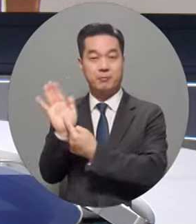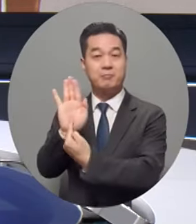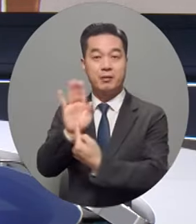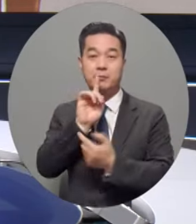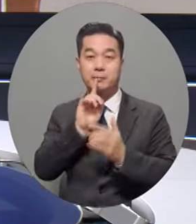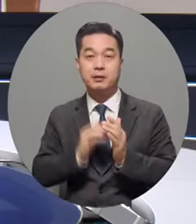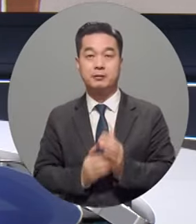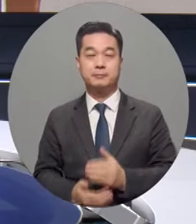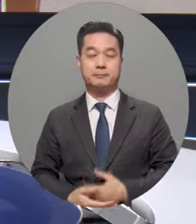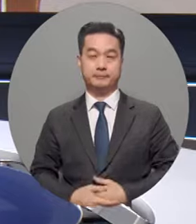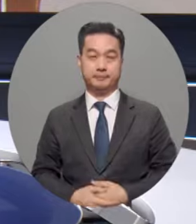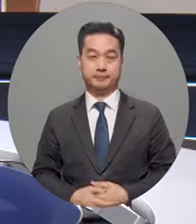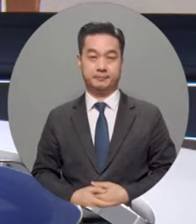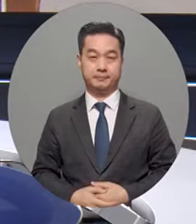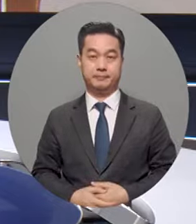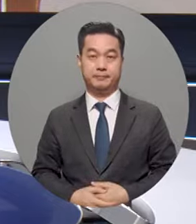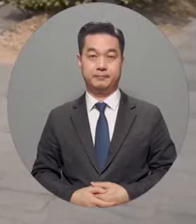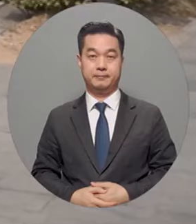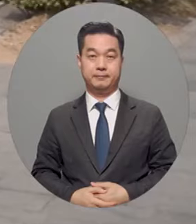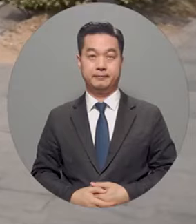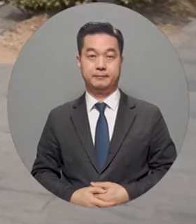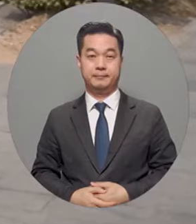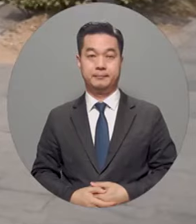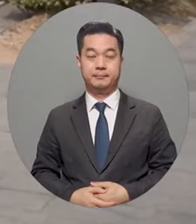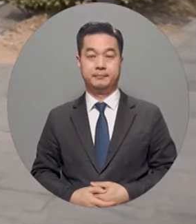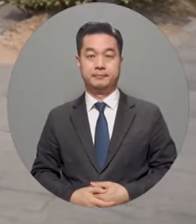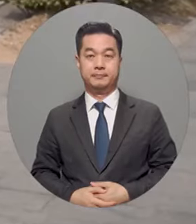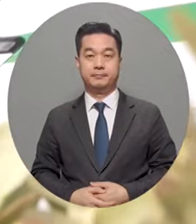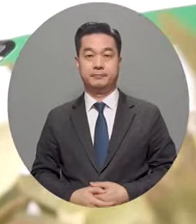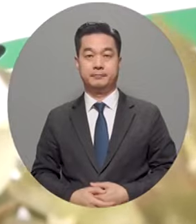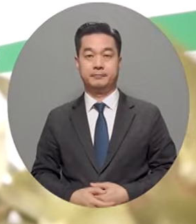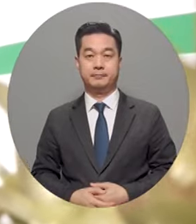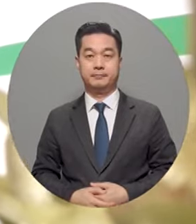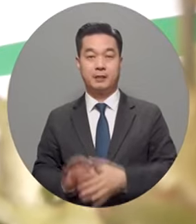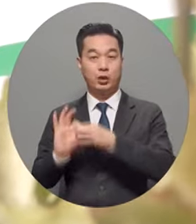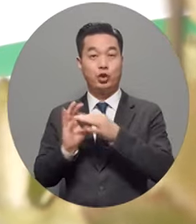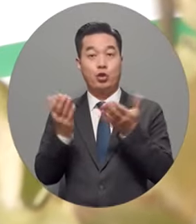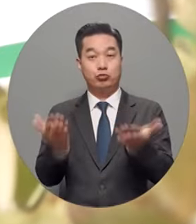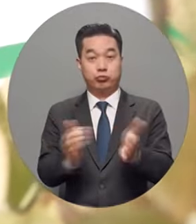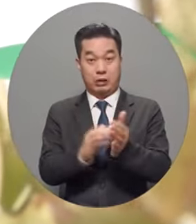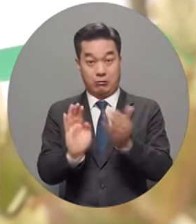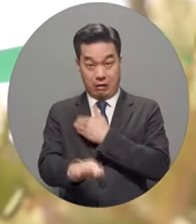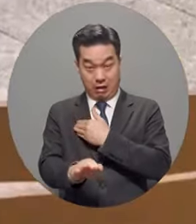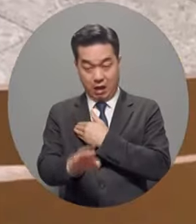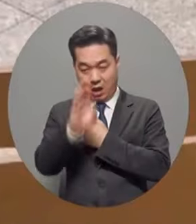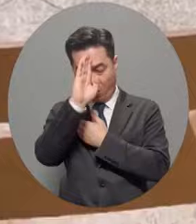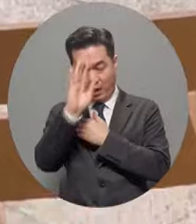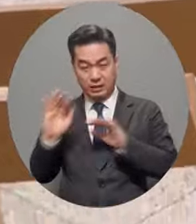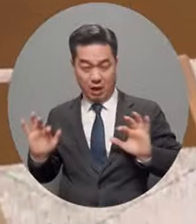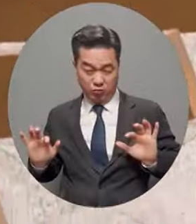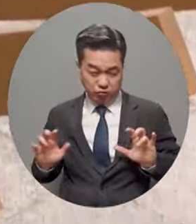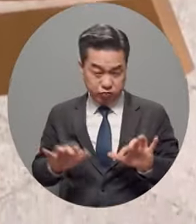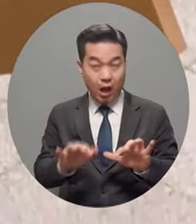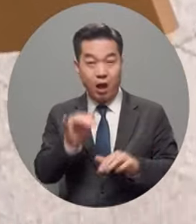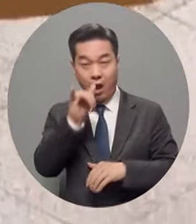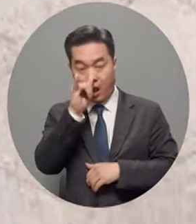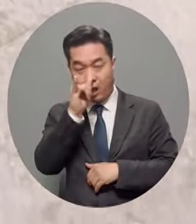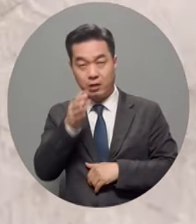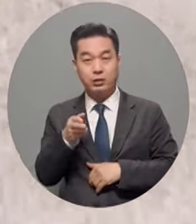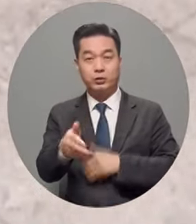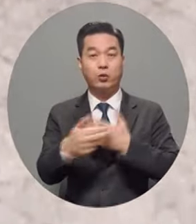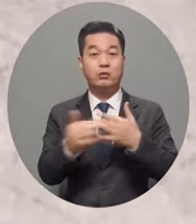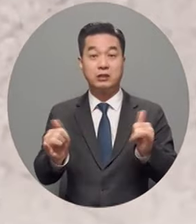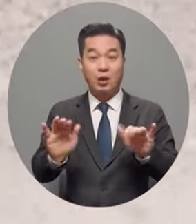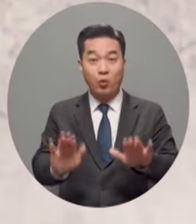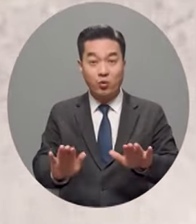재은 기자입니다 연휴가 끝난 뒤 환자들이 물린 응급 들 대부분은 오늘도